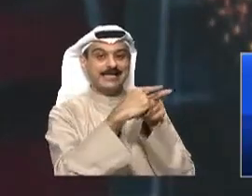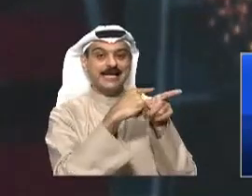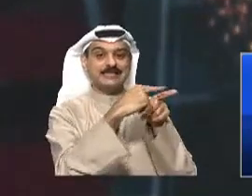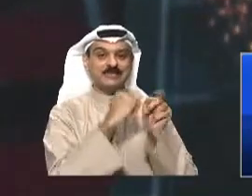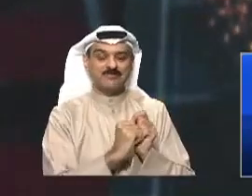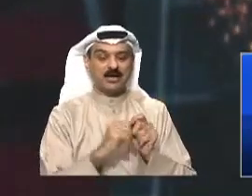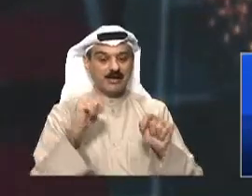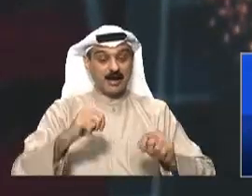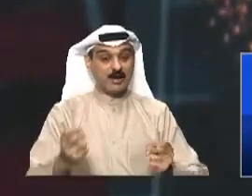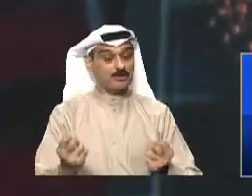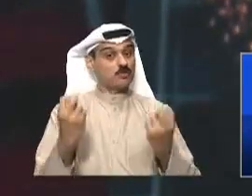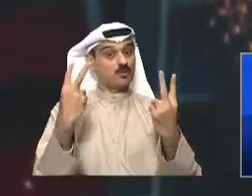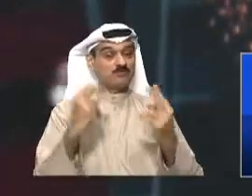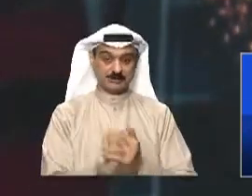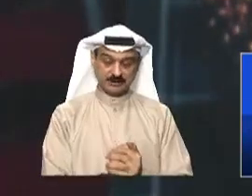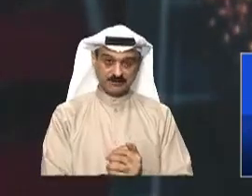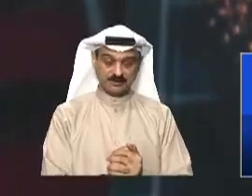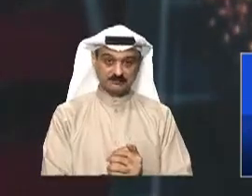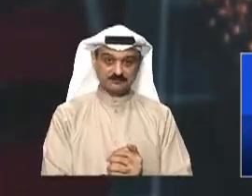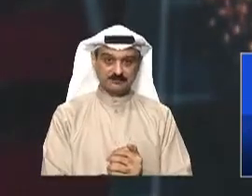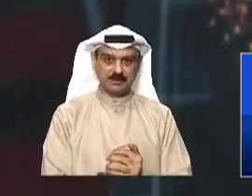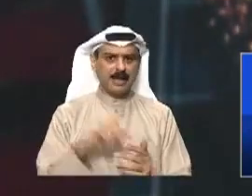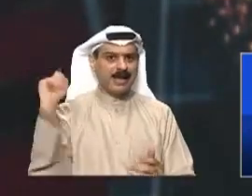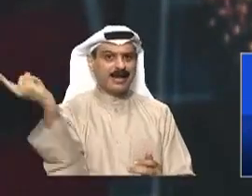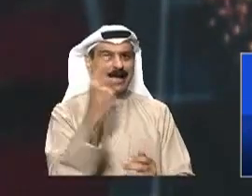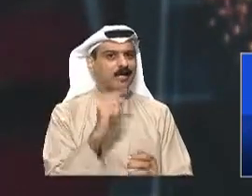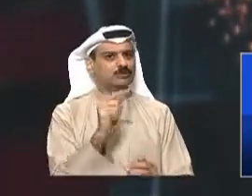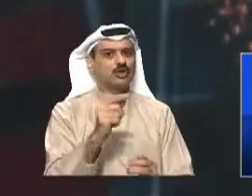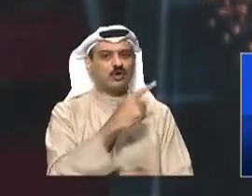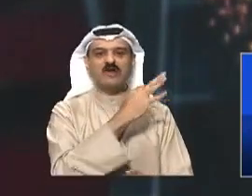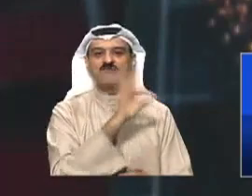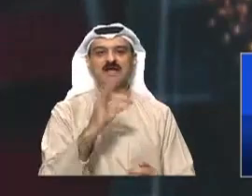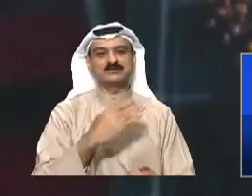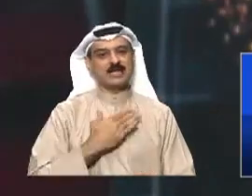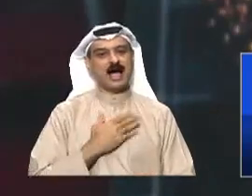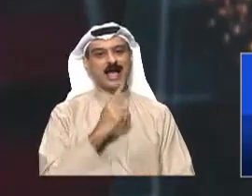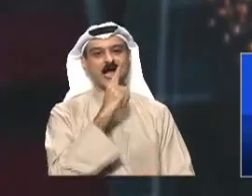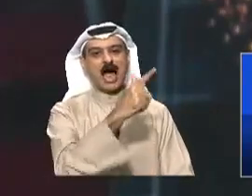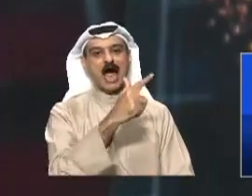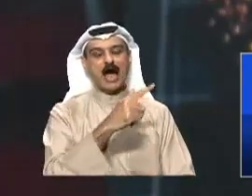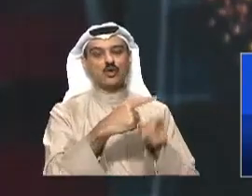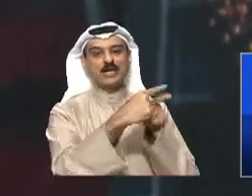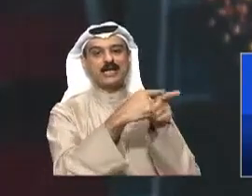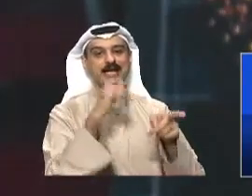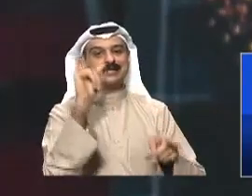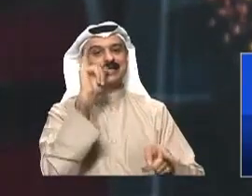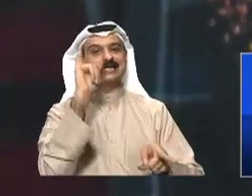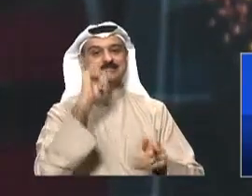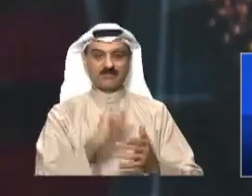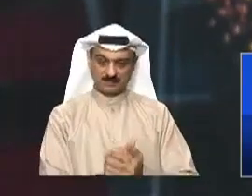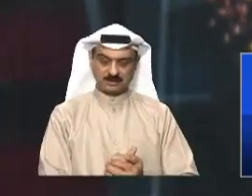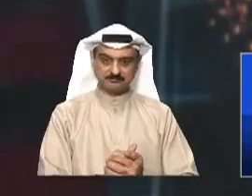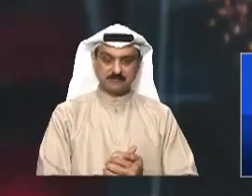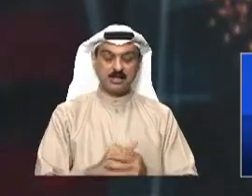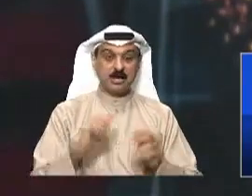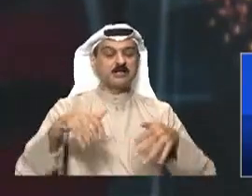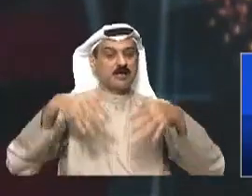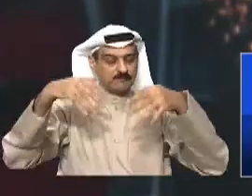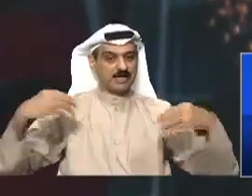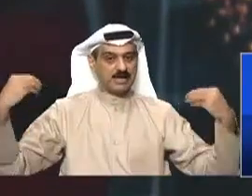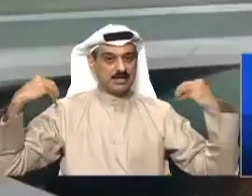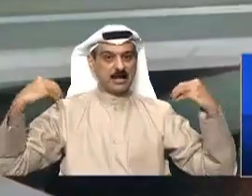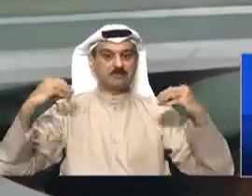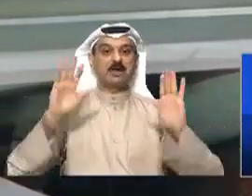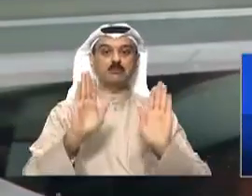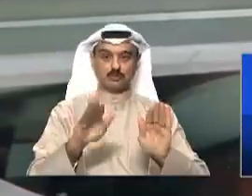مفاجأة. الأغلب يعني يرشح المنتخب الفرنسي، لكن أنا أشوف المنتخب الإنجليزي قادر كون أنه يملك لاعبين أكثر في دكة